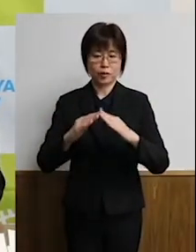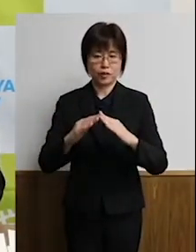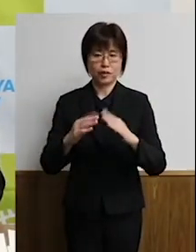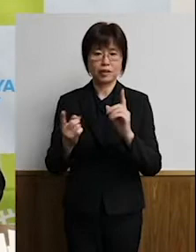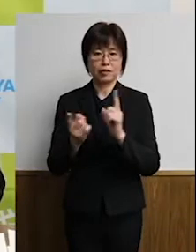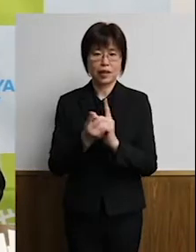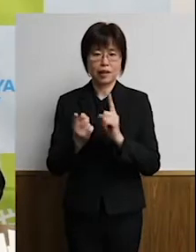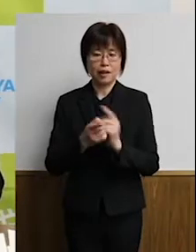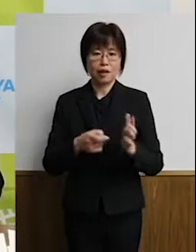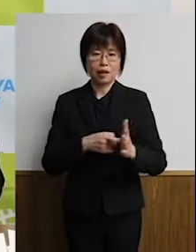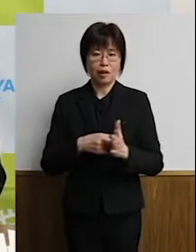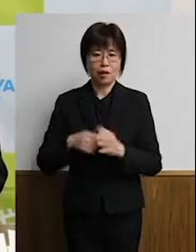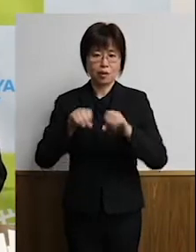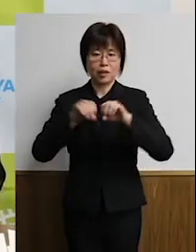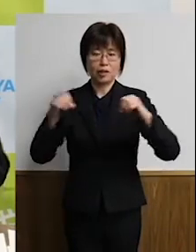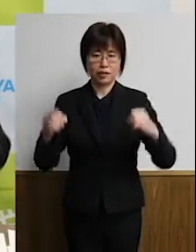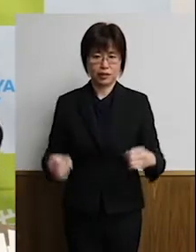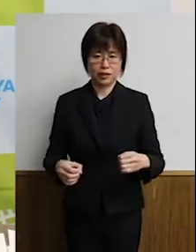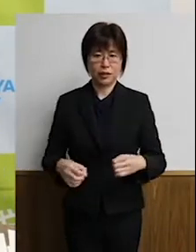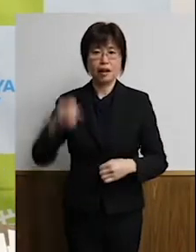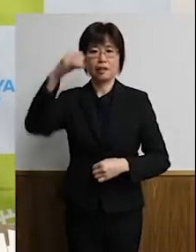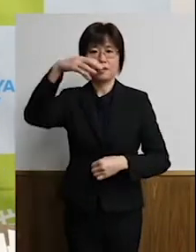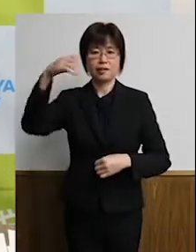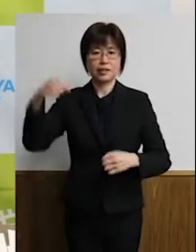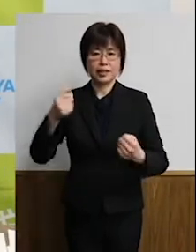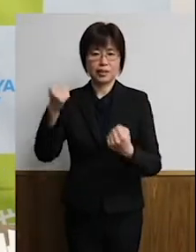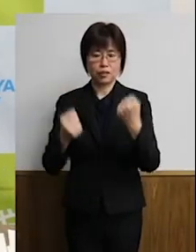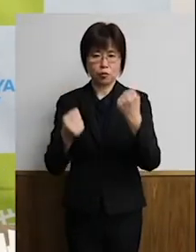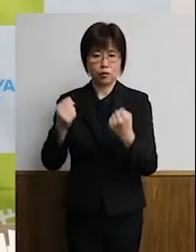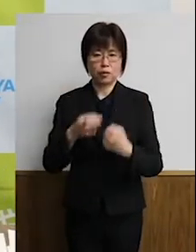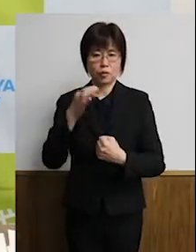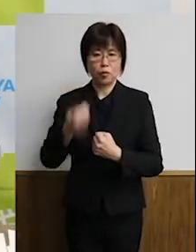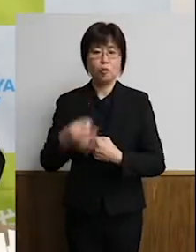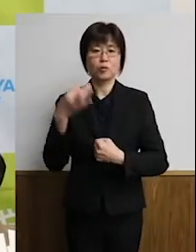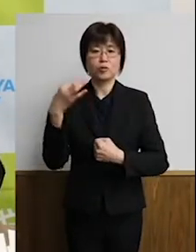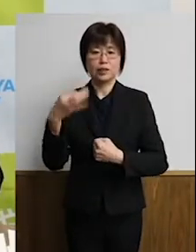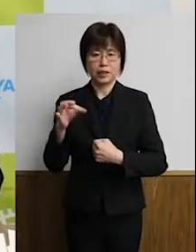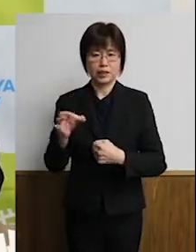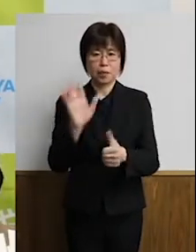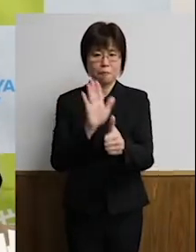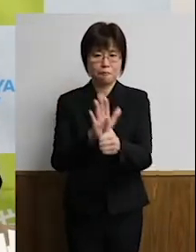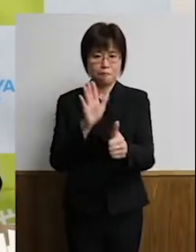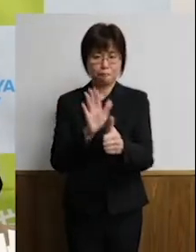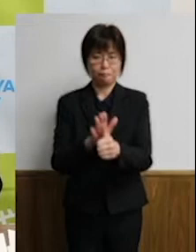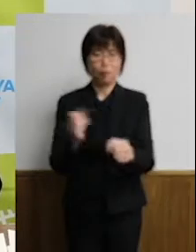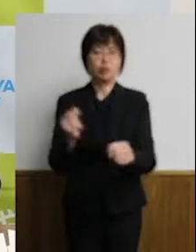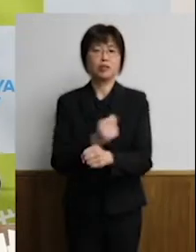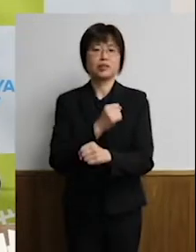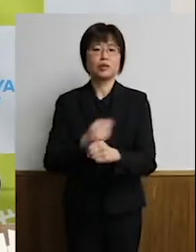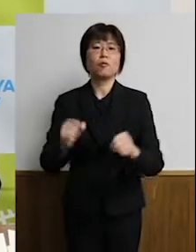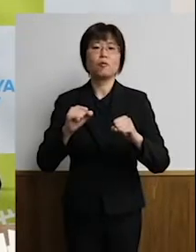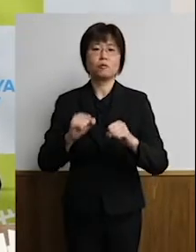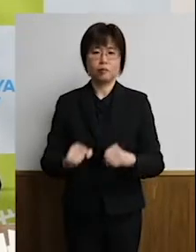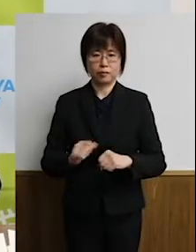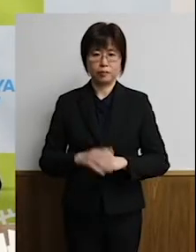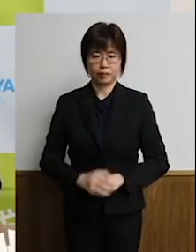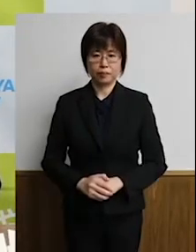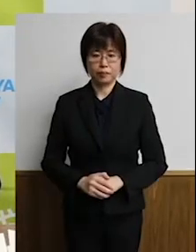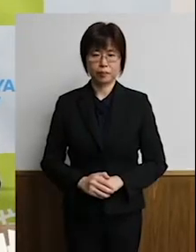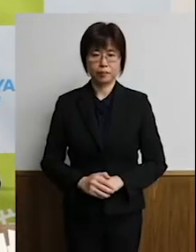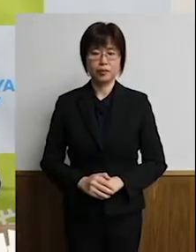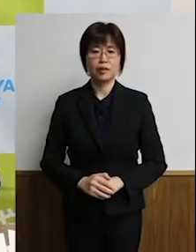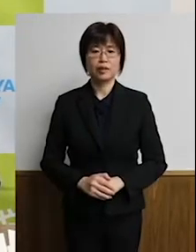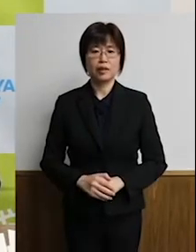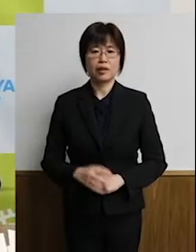への省エネ設備及び電気自動車等購入費の補助金交付事業を実施しております。